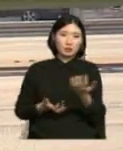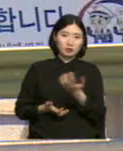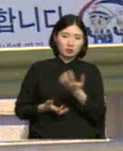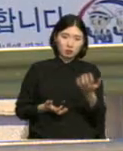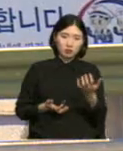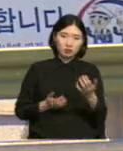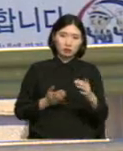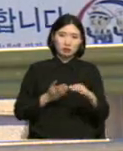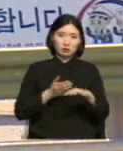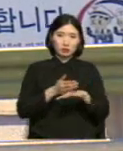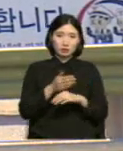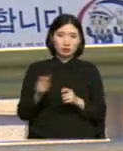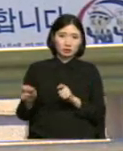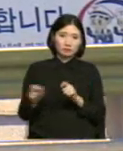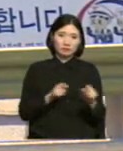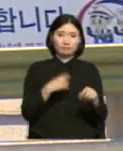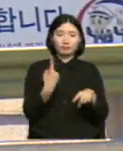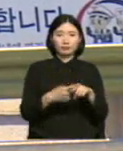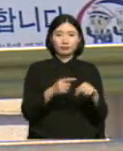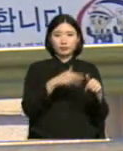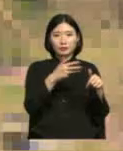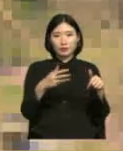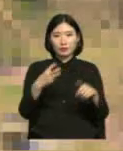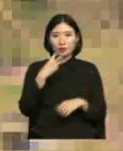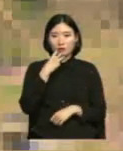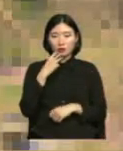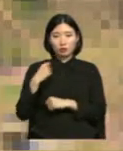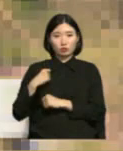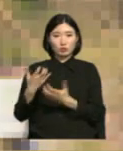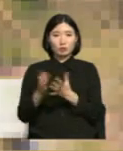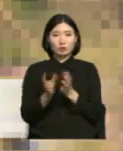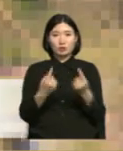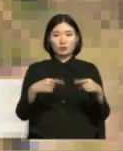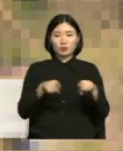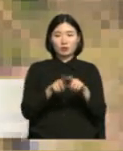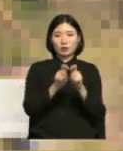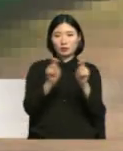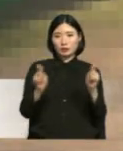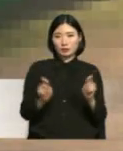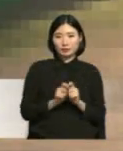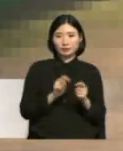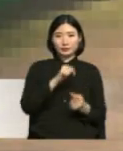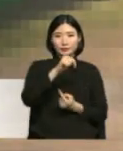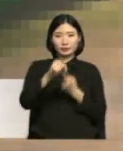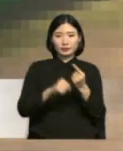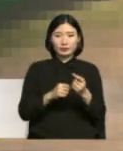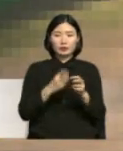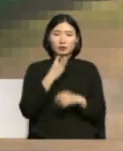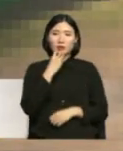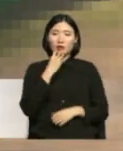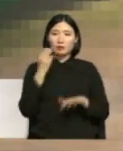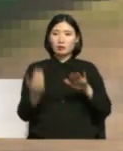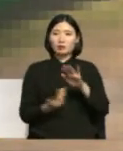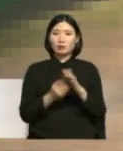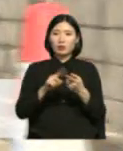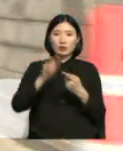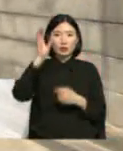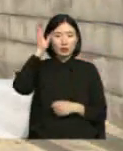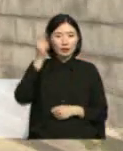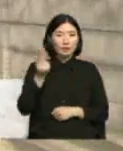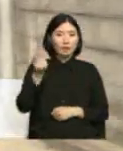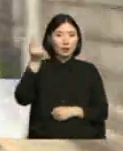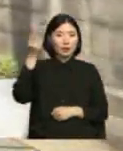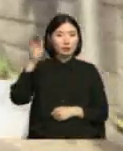있긴 마찬가지입니다. 금천구와 서울시, 국방부 등이 함께 TF팀을 운영하면서 사업 현실화에 대한 기대감을